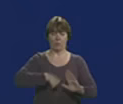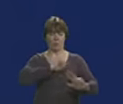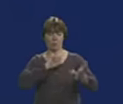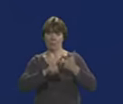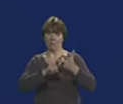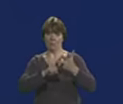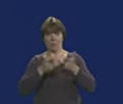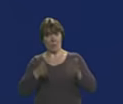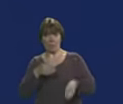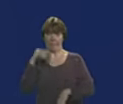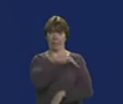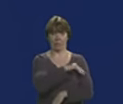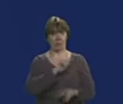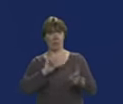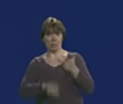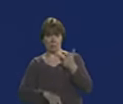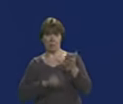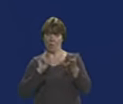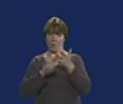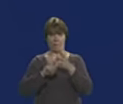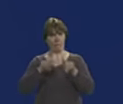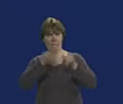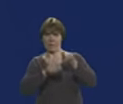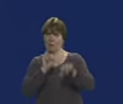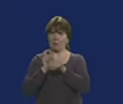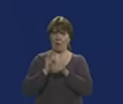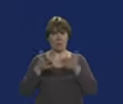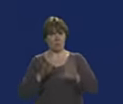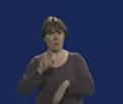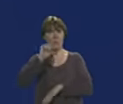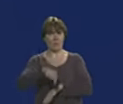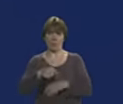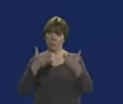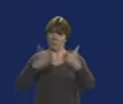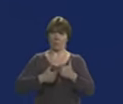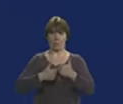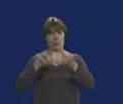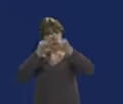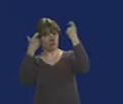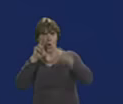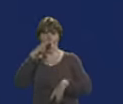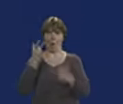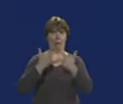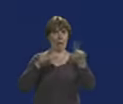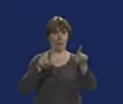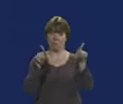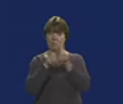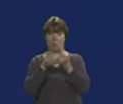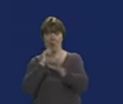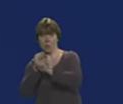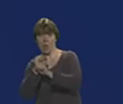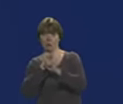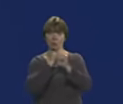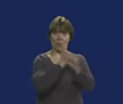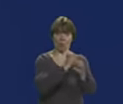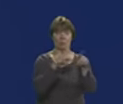prendre vite. Il faut être capable de s'y tenir. Il faut être un homme libre, pas l'otage d'un côté